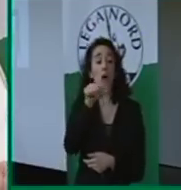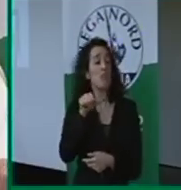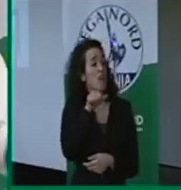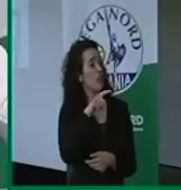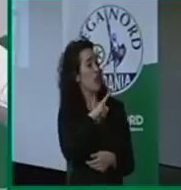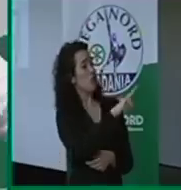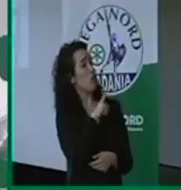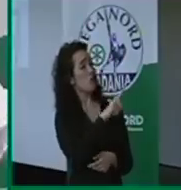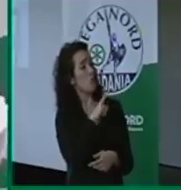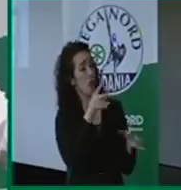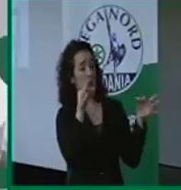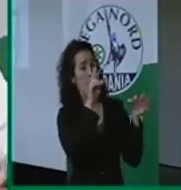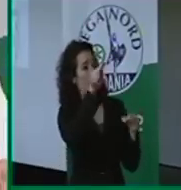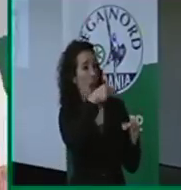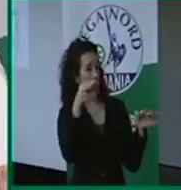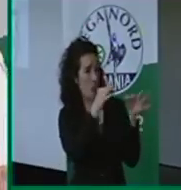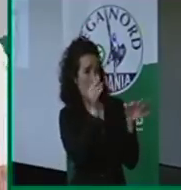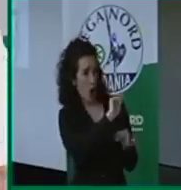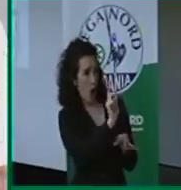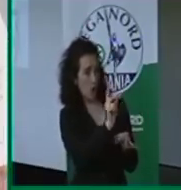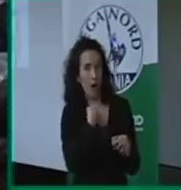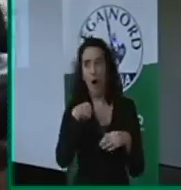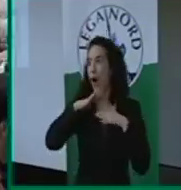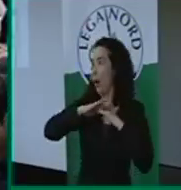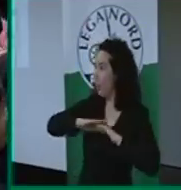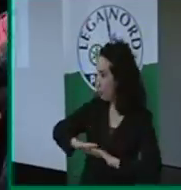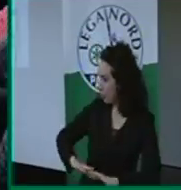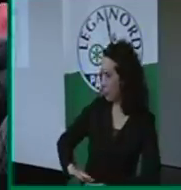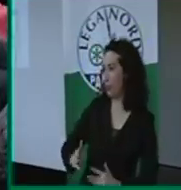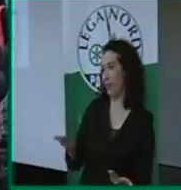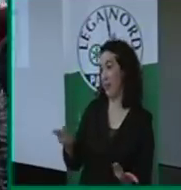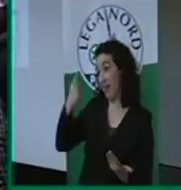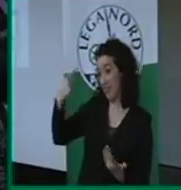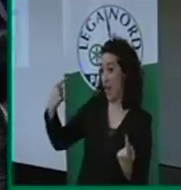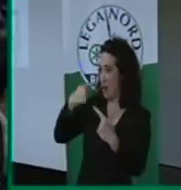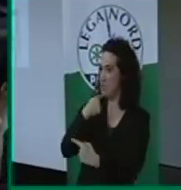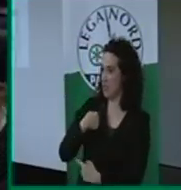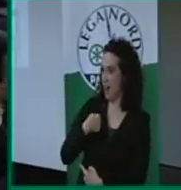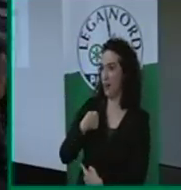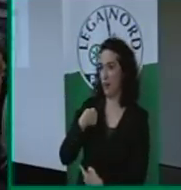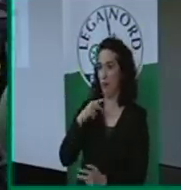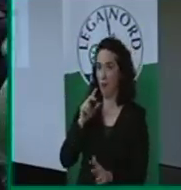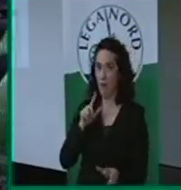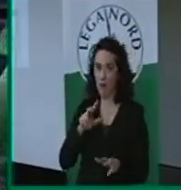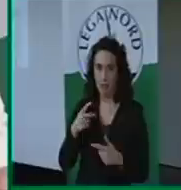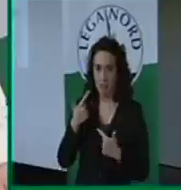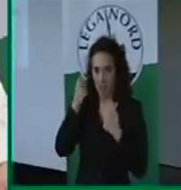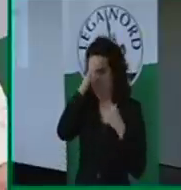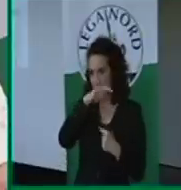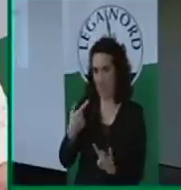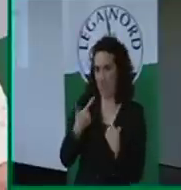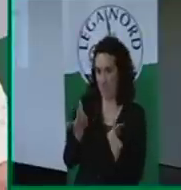opposta io ho tirato un sospiro di sollievo perché ho detto mi sarei preoccupato se avesse detto il contrario